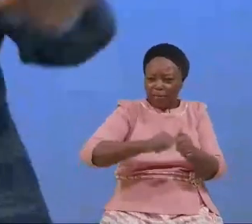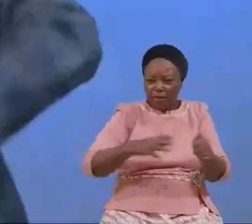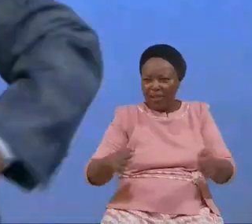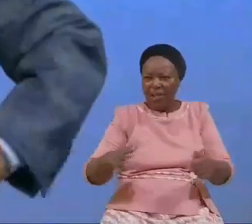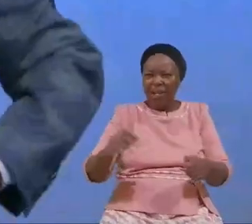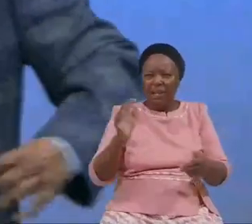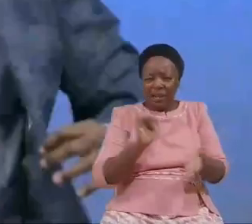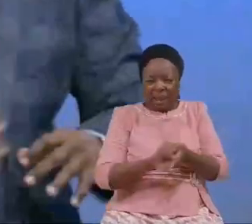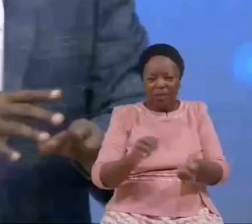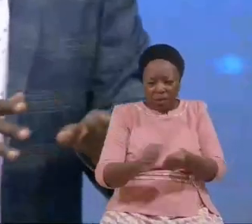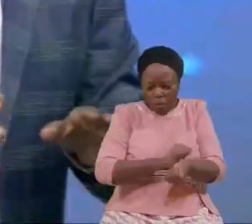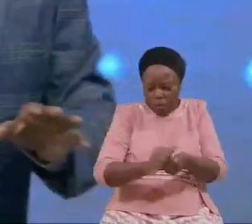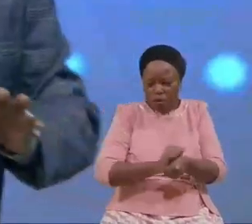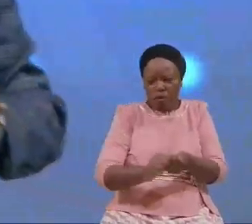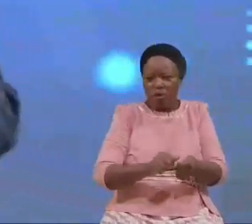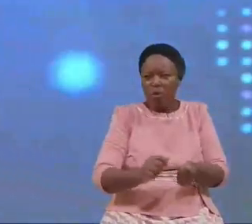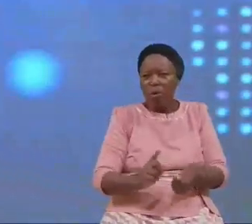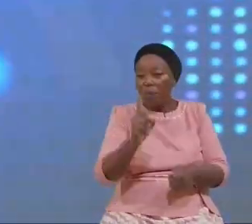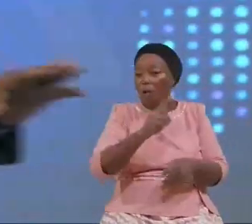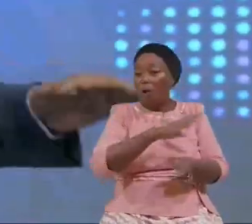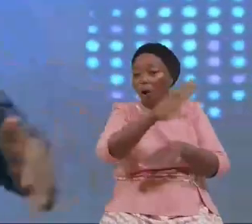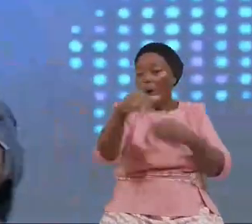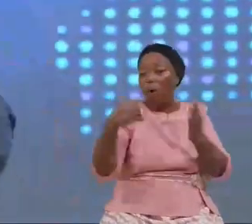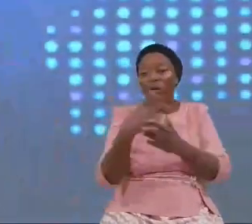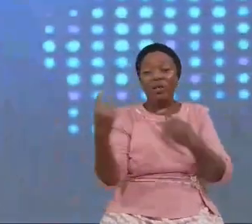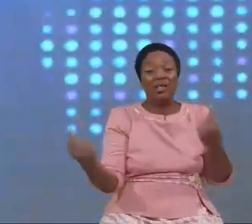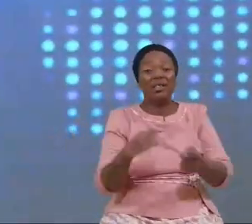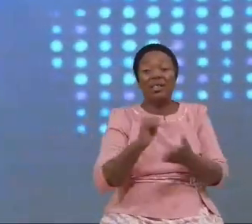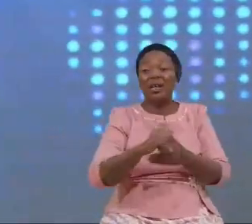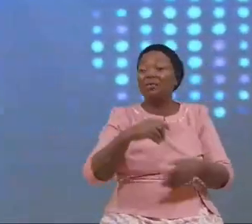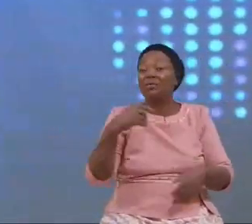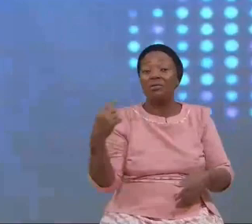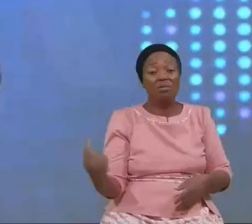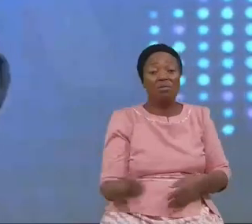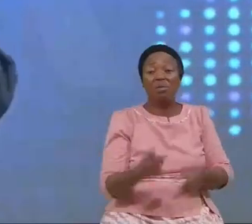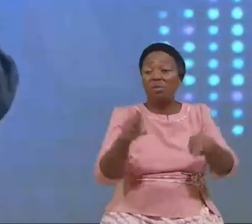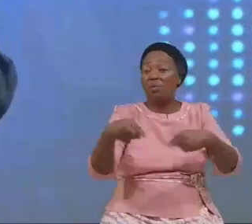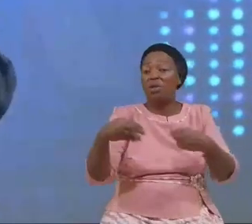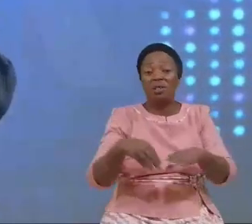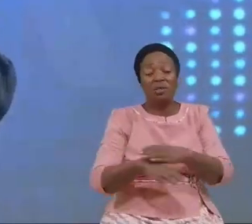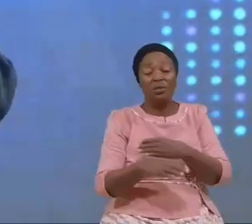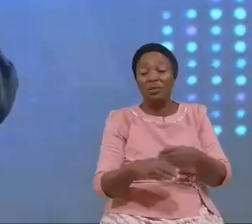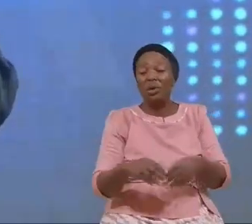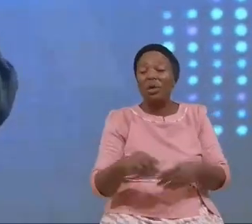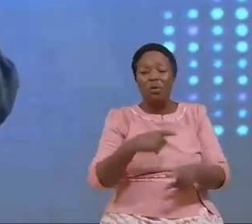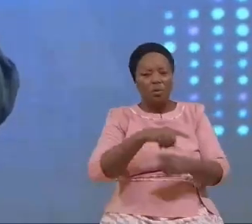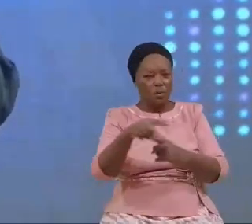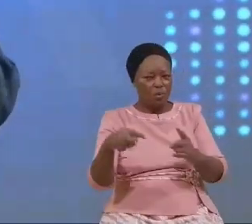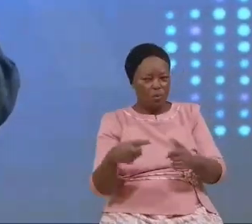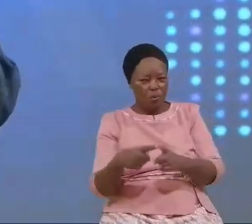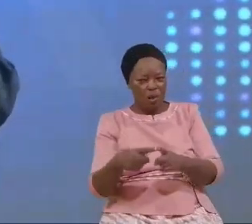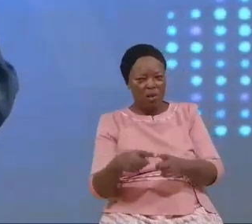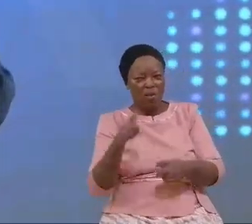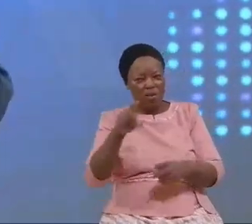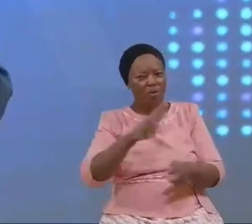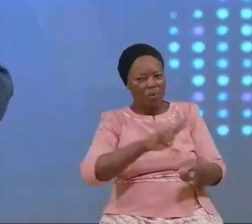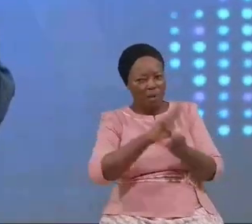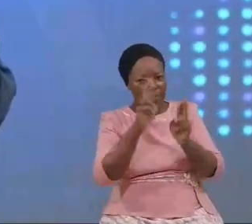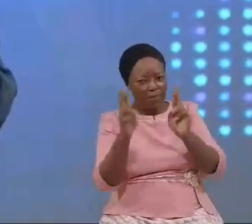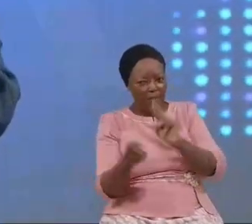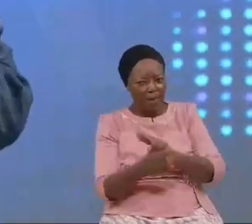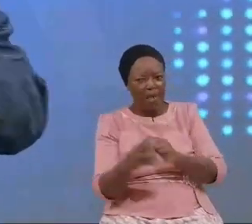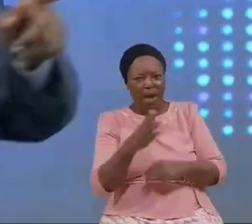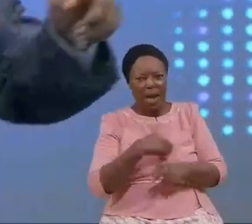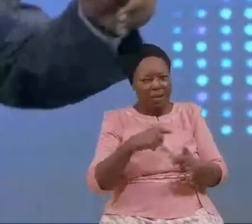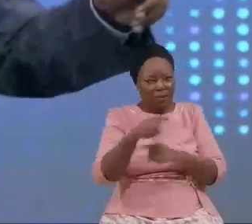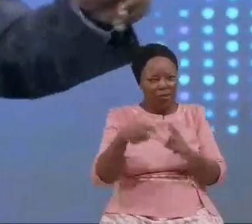qu'il lave tous les péchés que tu as jamais commis lorsque tu te repens lorsque